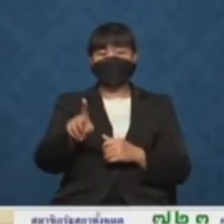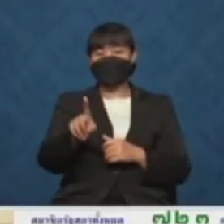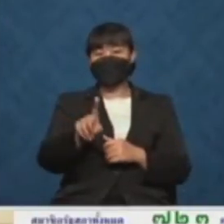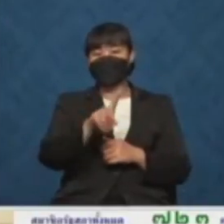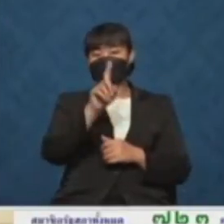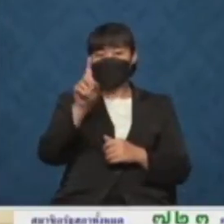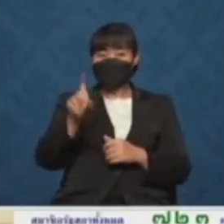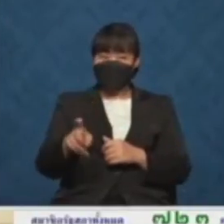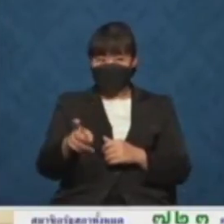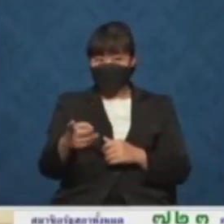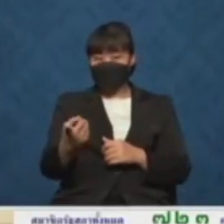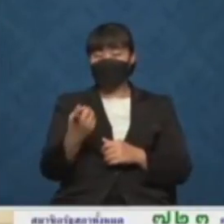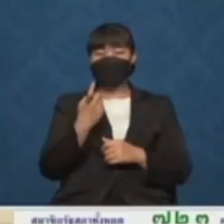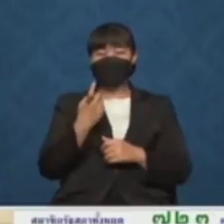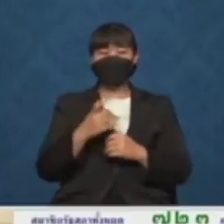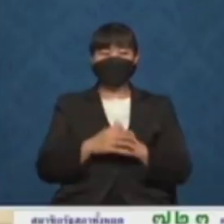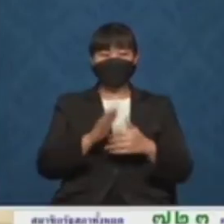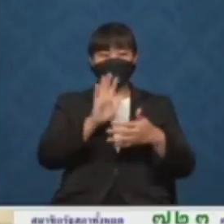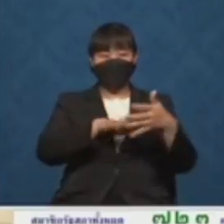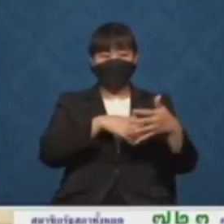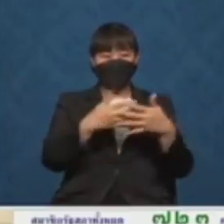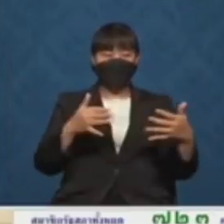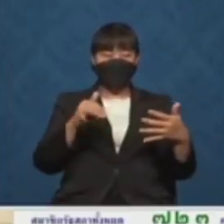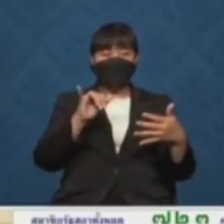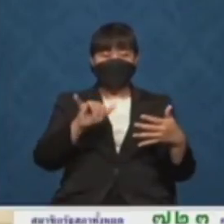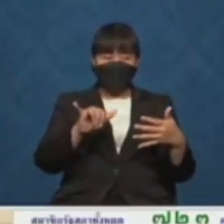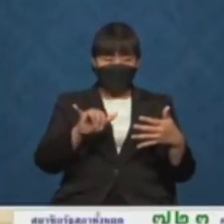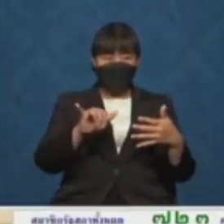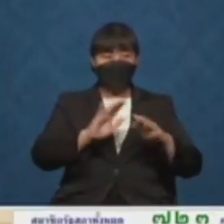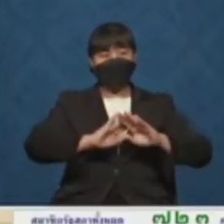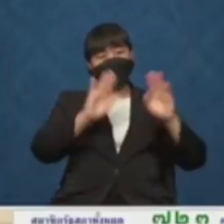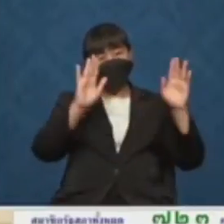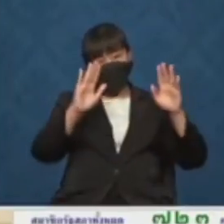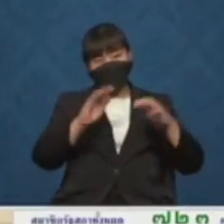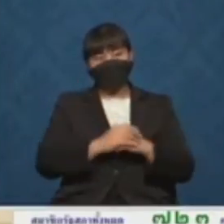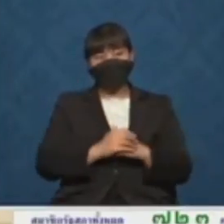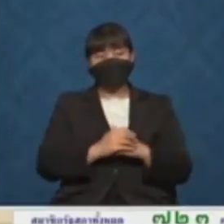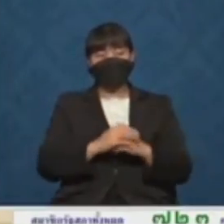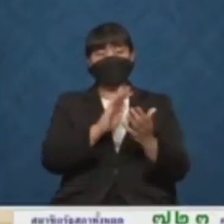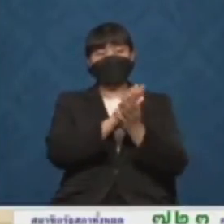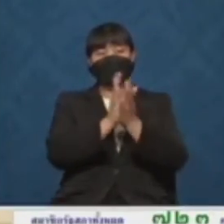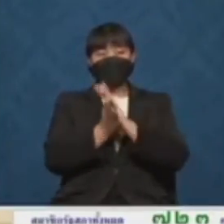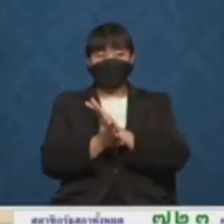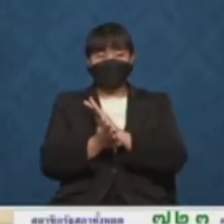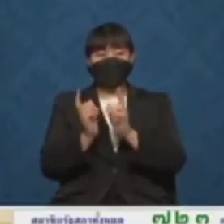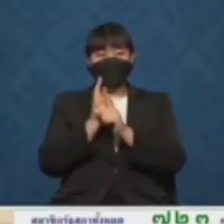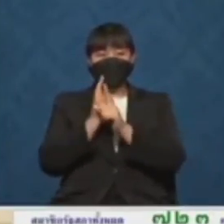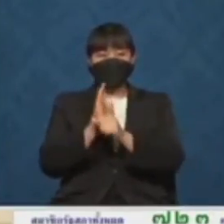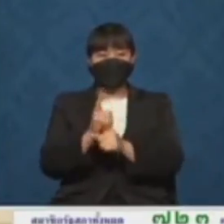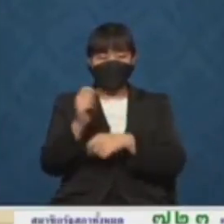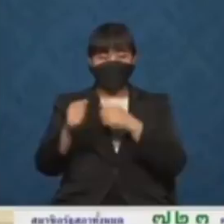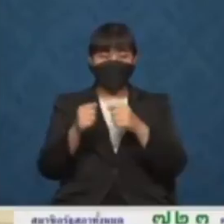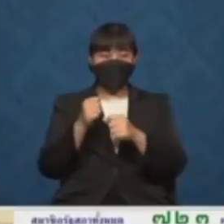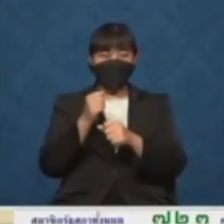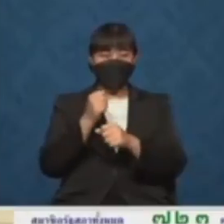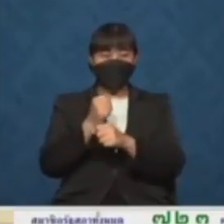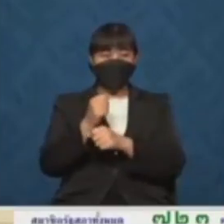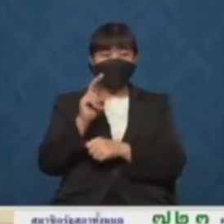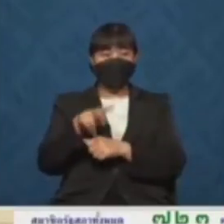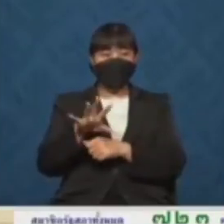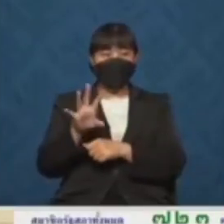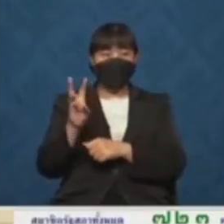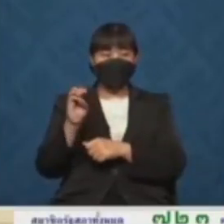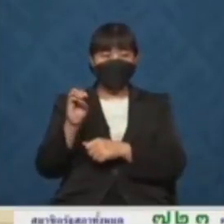หนivasการ ยก เลิก แผนยทธศาษาptiรมึง กรกายกemp spinal รูปาม รั นว ปี 2560ผมได้ฟัง